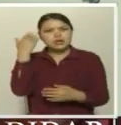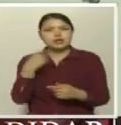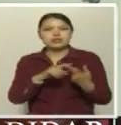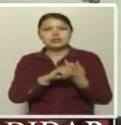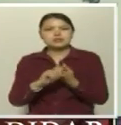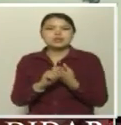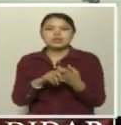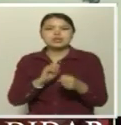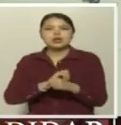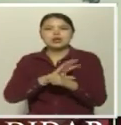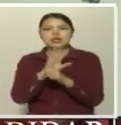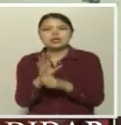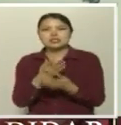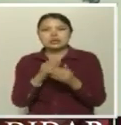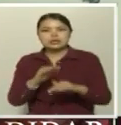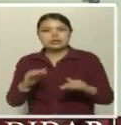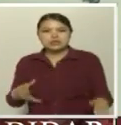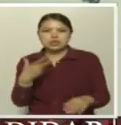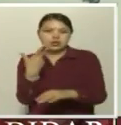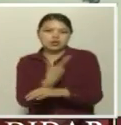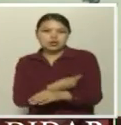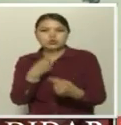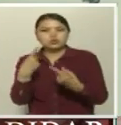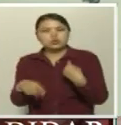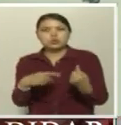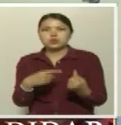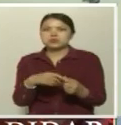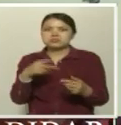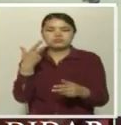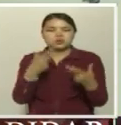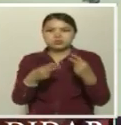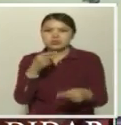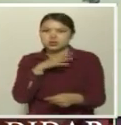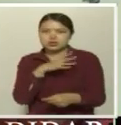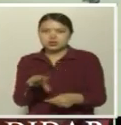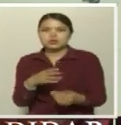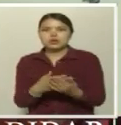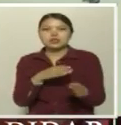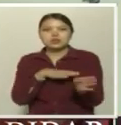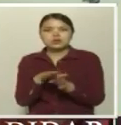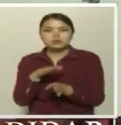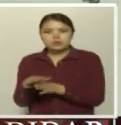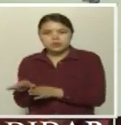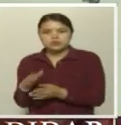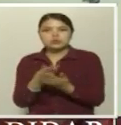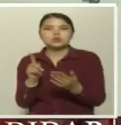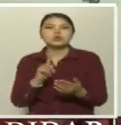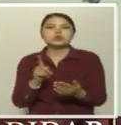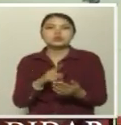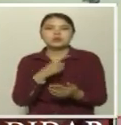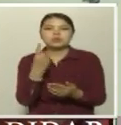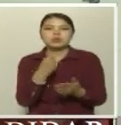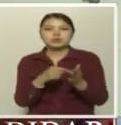пандемияға байланысты көп балалар егілмей қалды ғой бізде. Сол балалардың екпесін толықтыру мақсатында бір жас